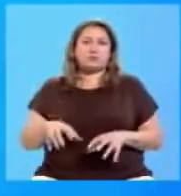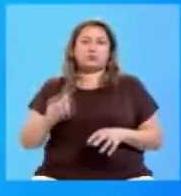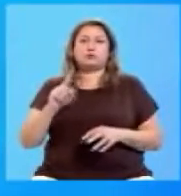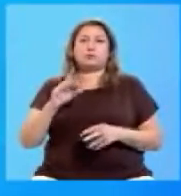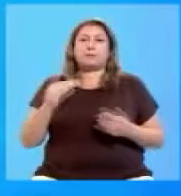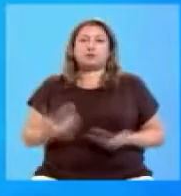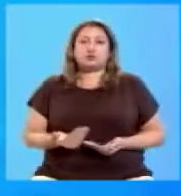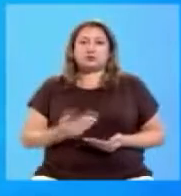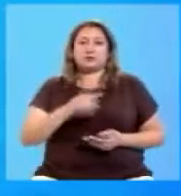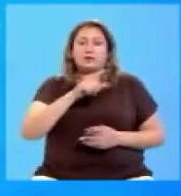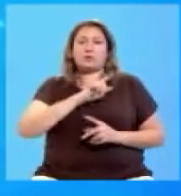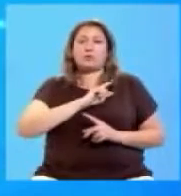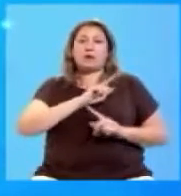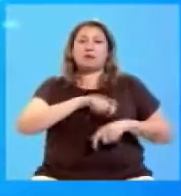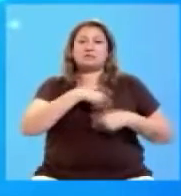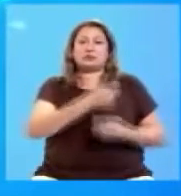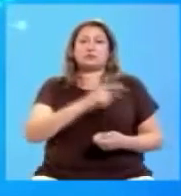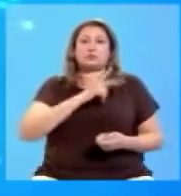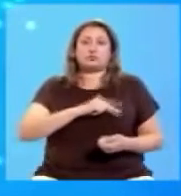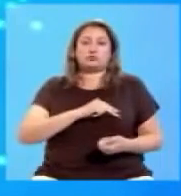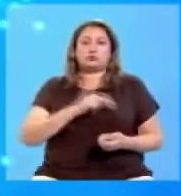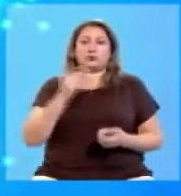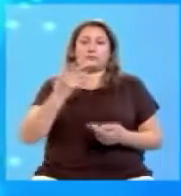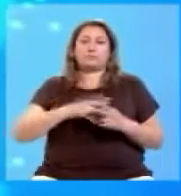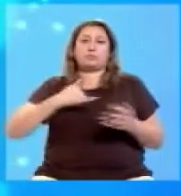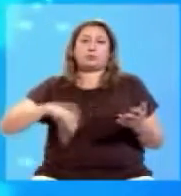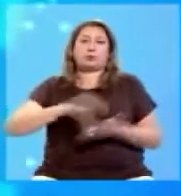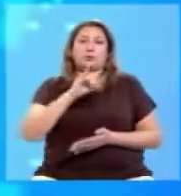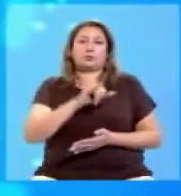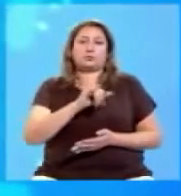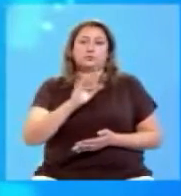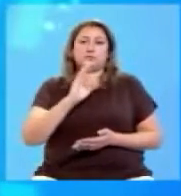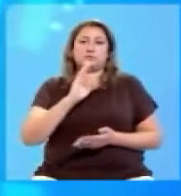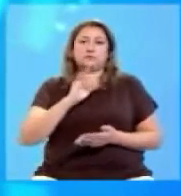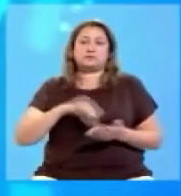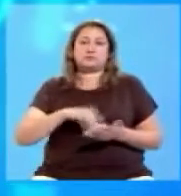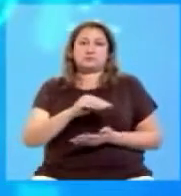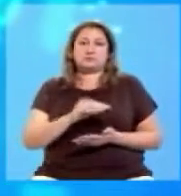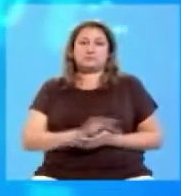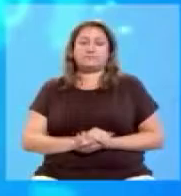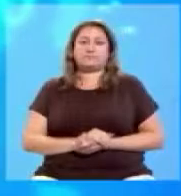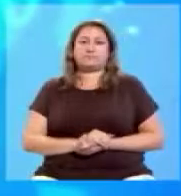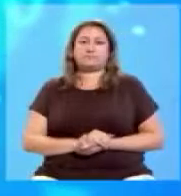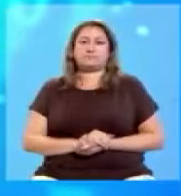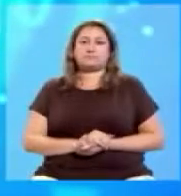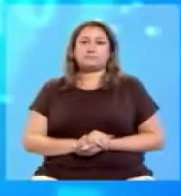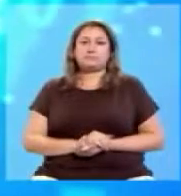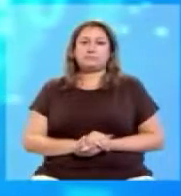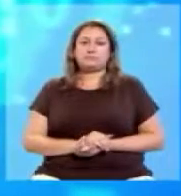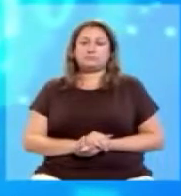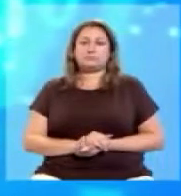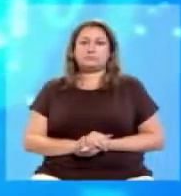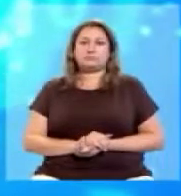қызы Людмилаға мұра қалдырыпты. Сондықтан біз баспананы заңды иесінен сатып алдық дейді. Шым-шытырық мәселенің шырмауын